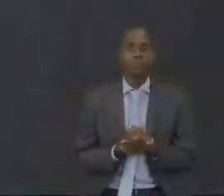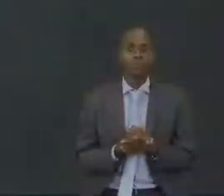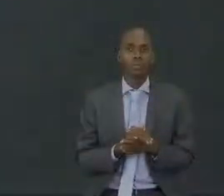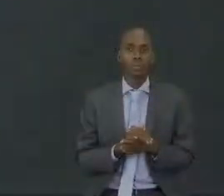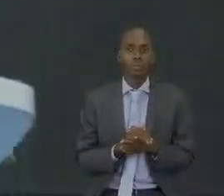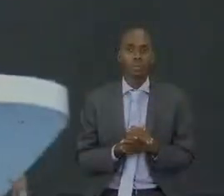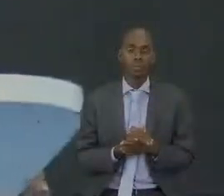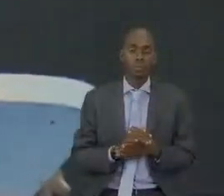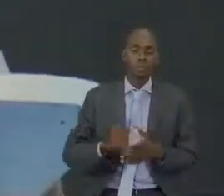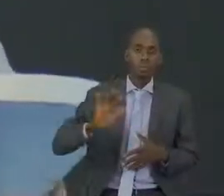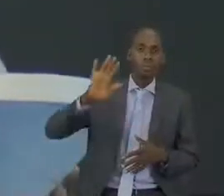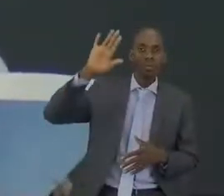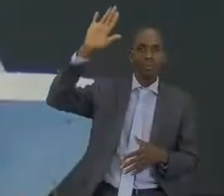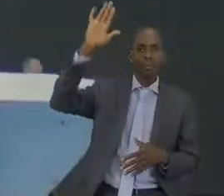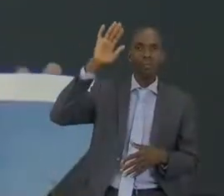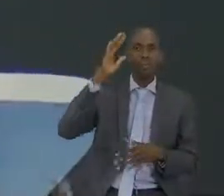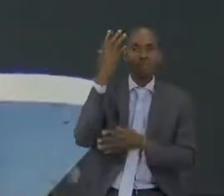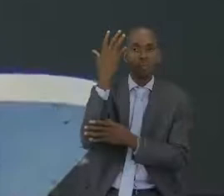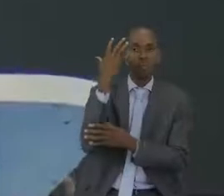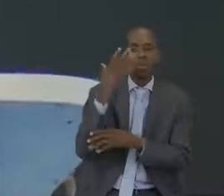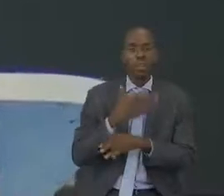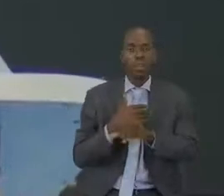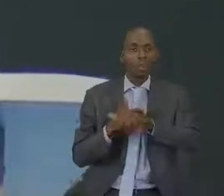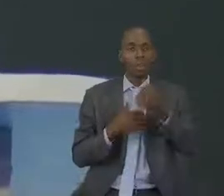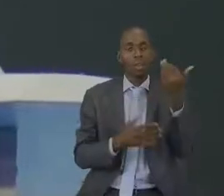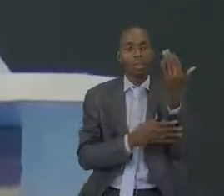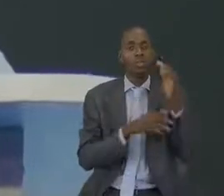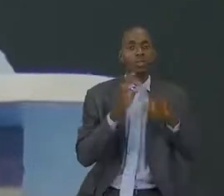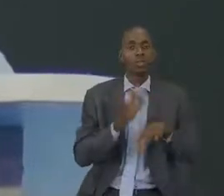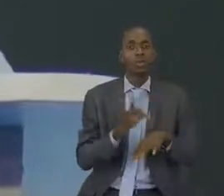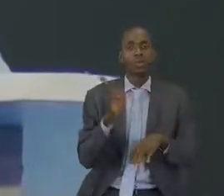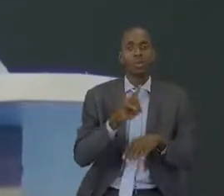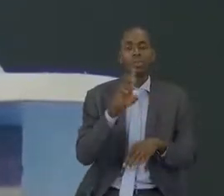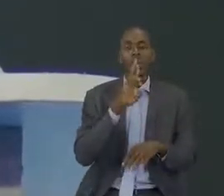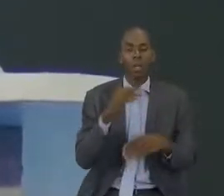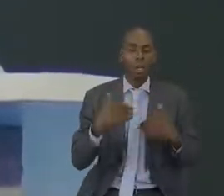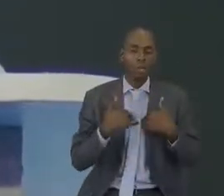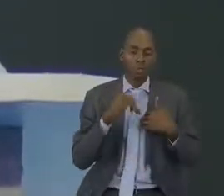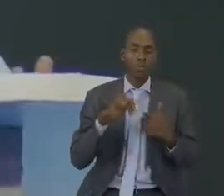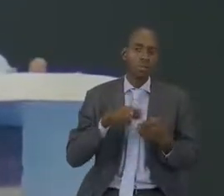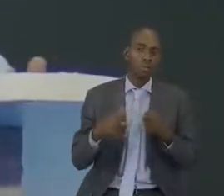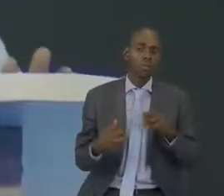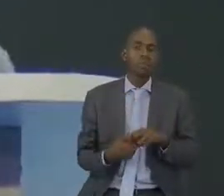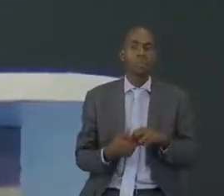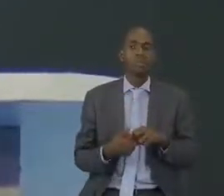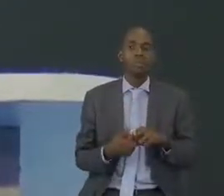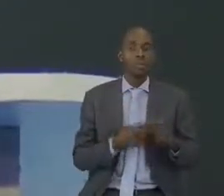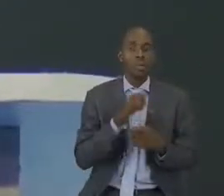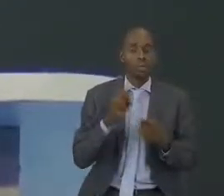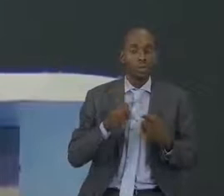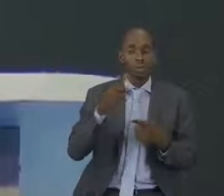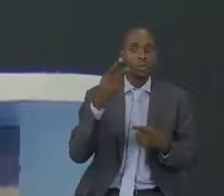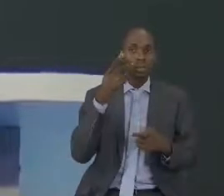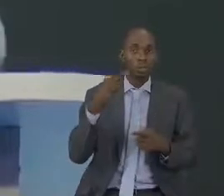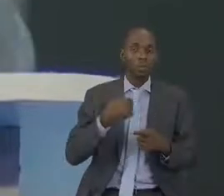Levez cette main et imposez la main là où vous avez le défi. Quand vous entendrez le